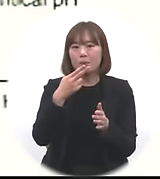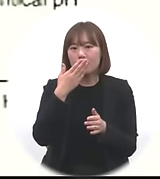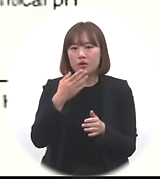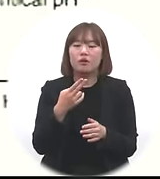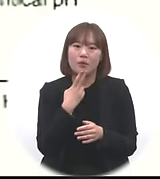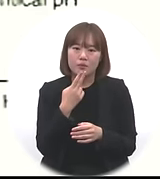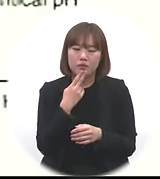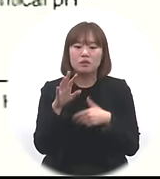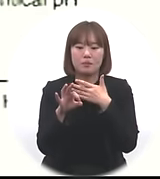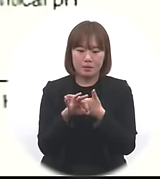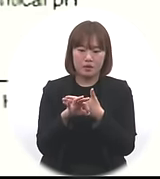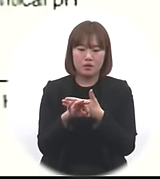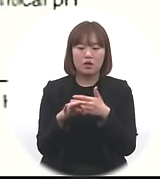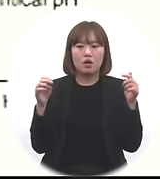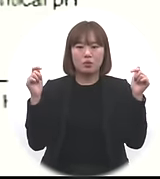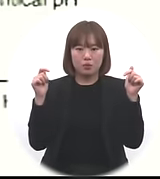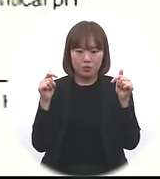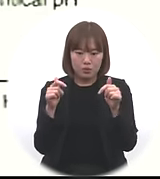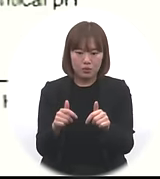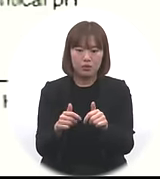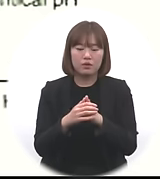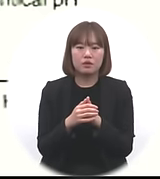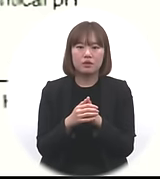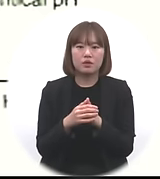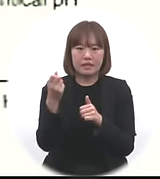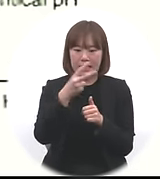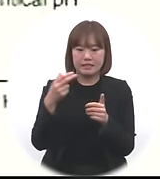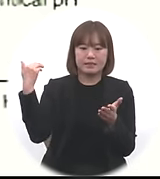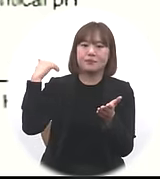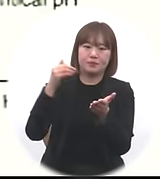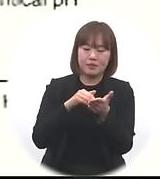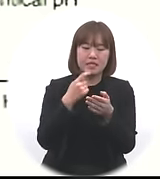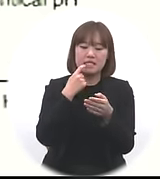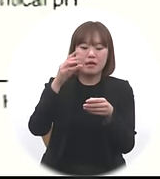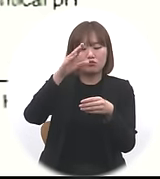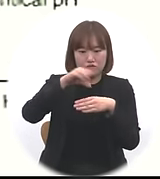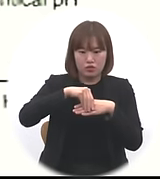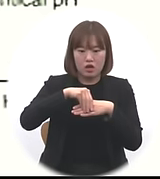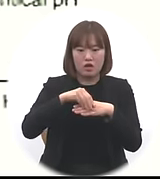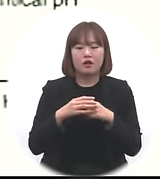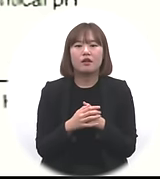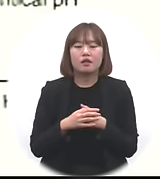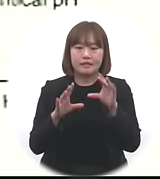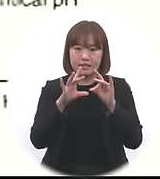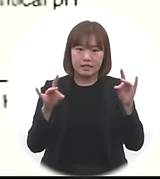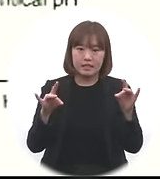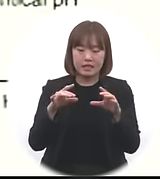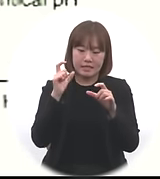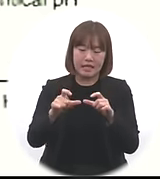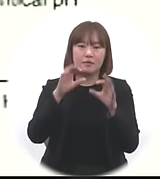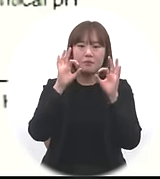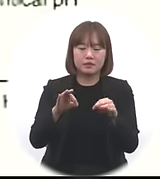때까지는 아무것도 안 먹었어요. 그럼 놀랍게도 녹아서 빠져나간 칼슘이 이에 가서 도로 붙는답니다. 우리가 딱딱한 것처럼